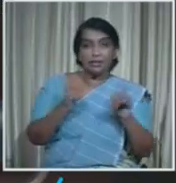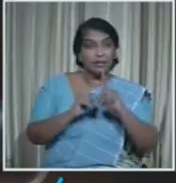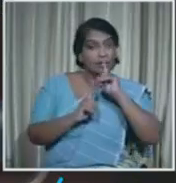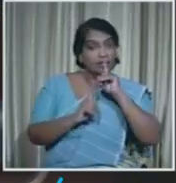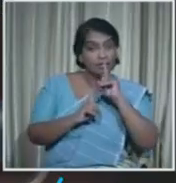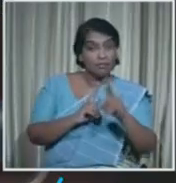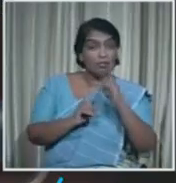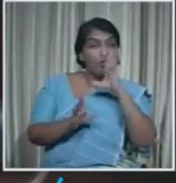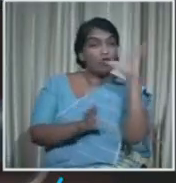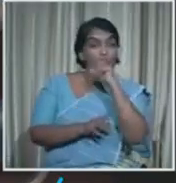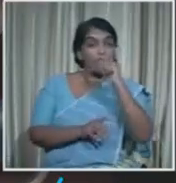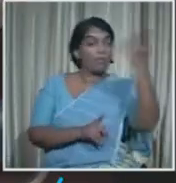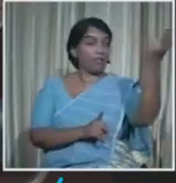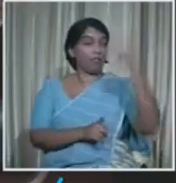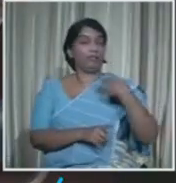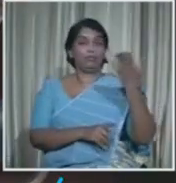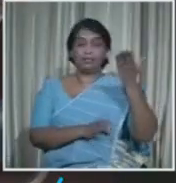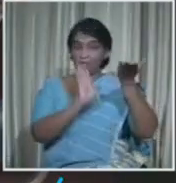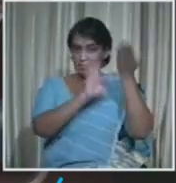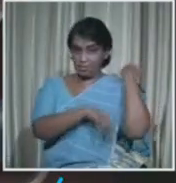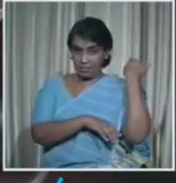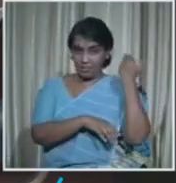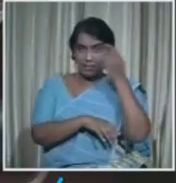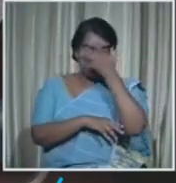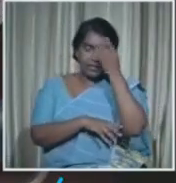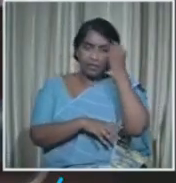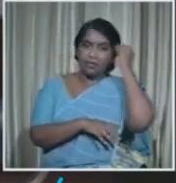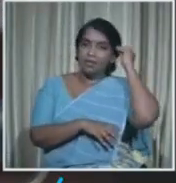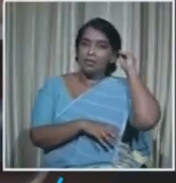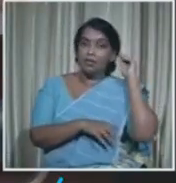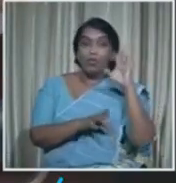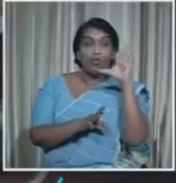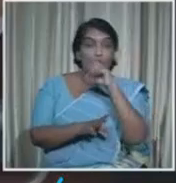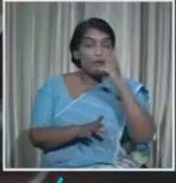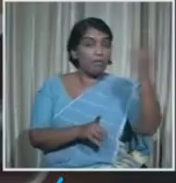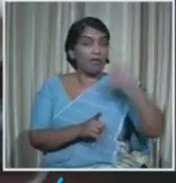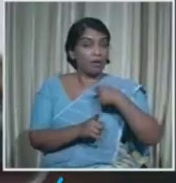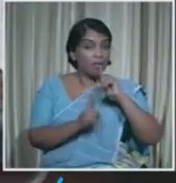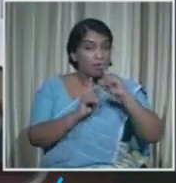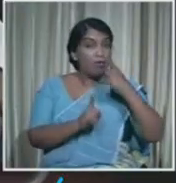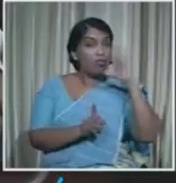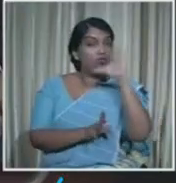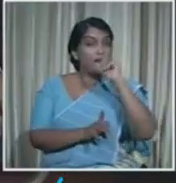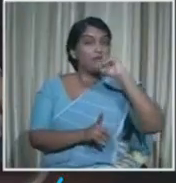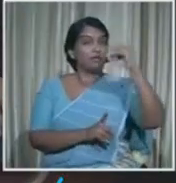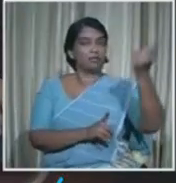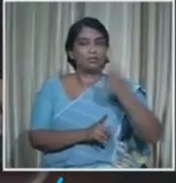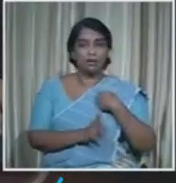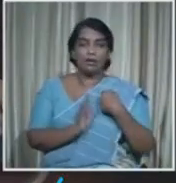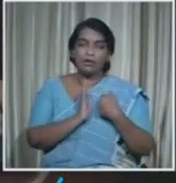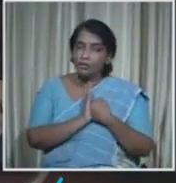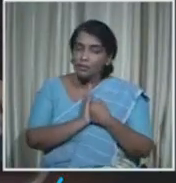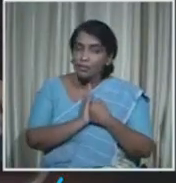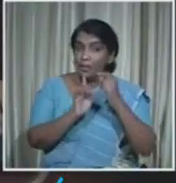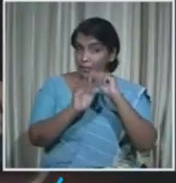පරුස වචන වලින් බැන්නේ පැත්තේ හා පරුස වචන කිව්වේ ගරු අගමැති තුමනි